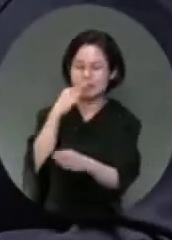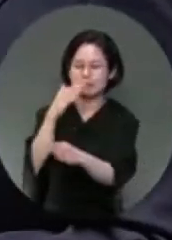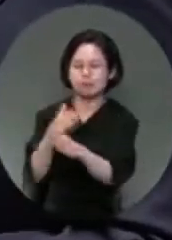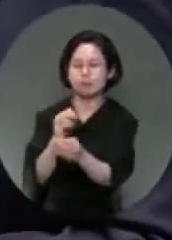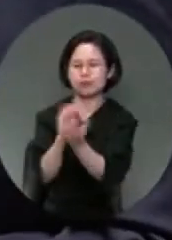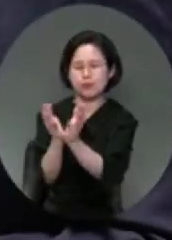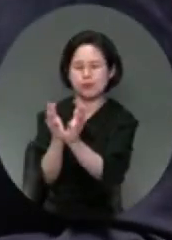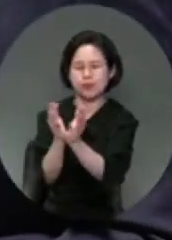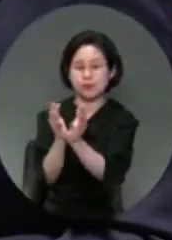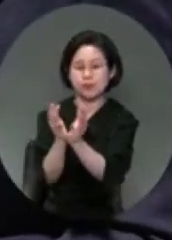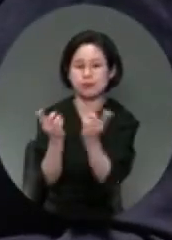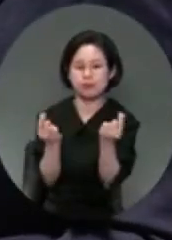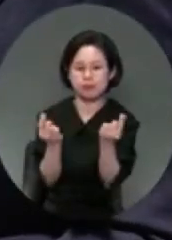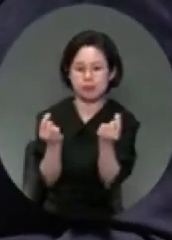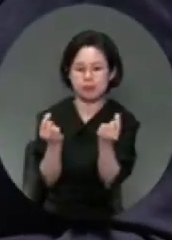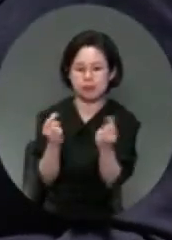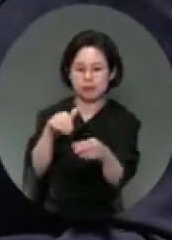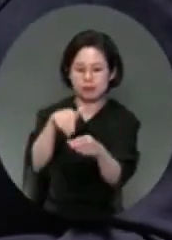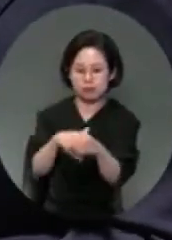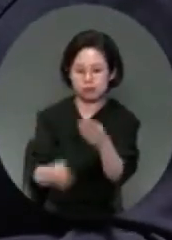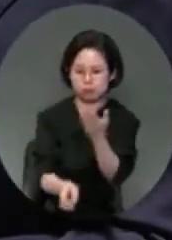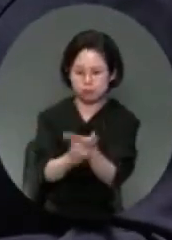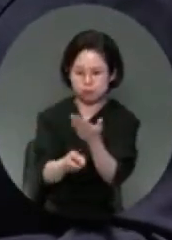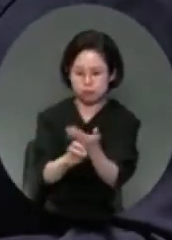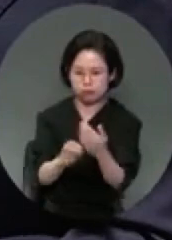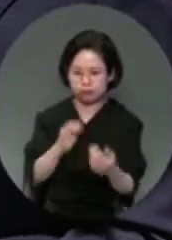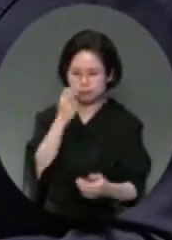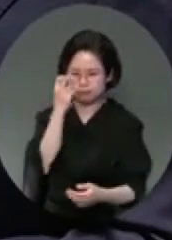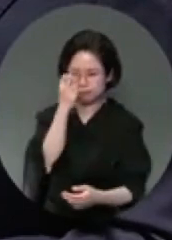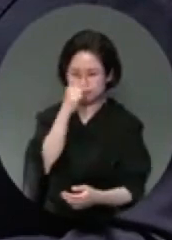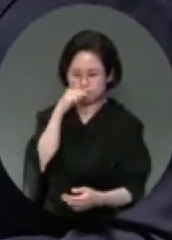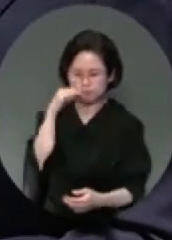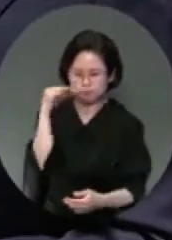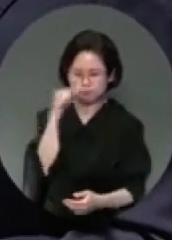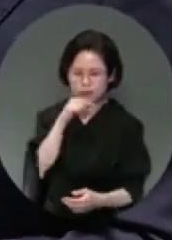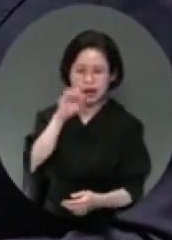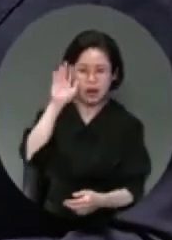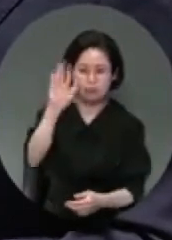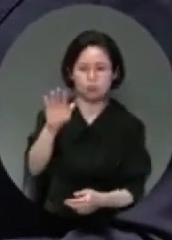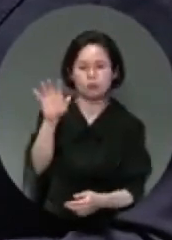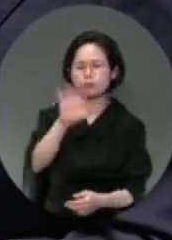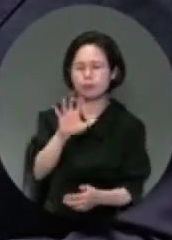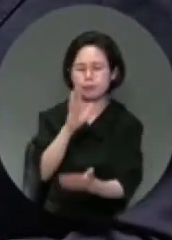부분 철저히 다시 한번 점검하고 두 번 다시 이런 사례가 나오지 않도록